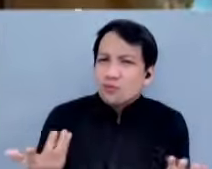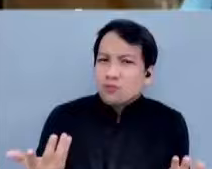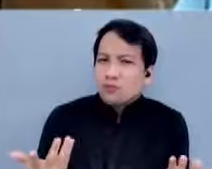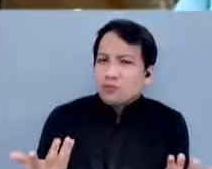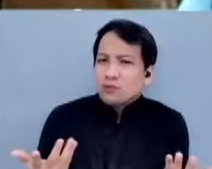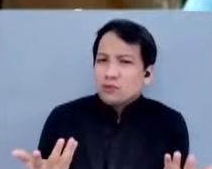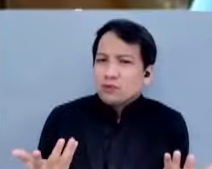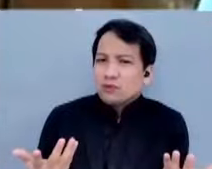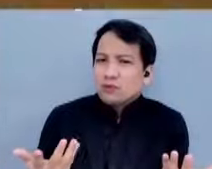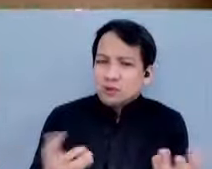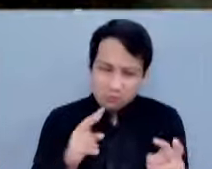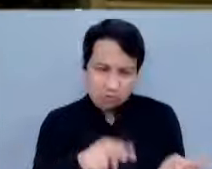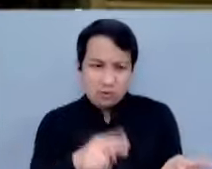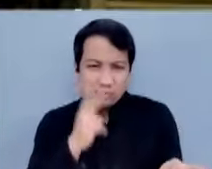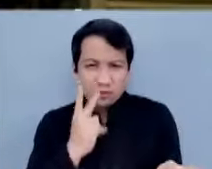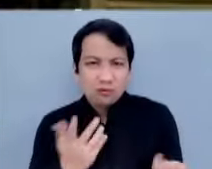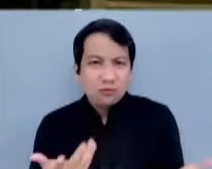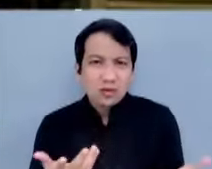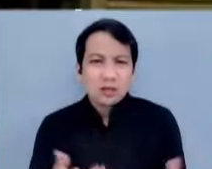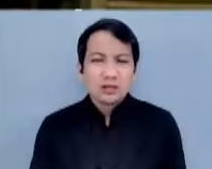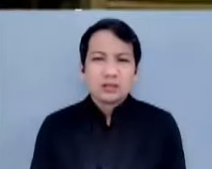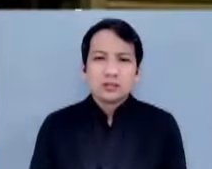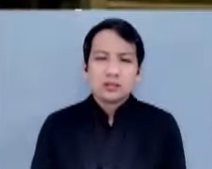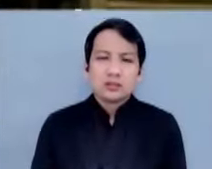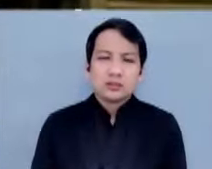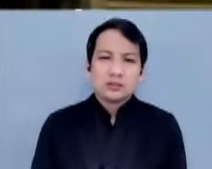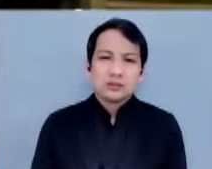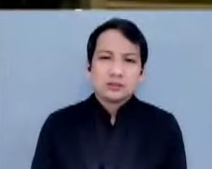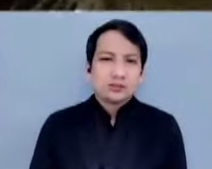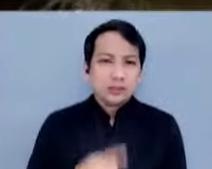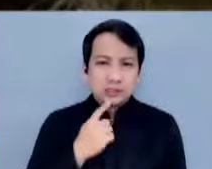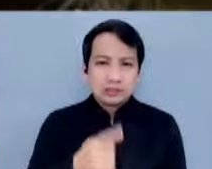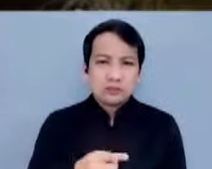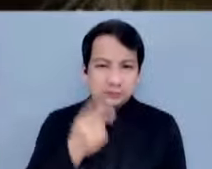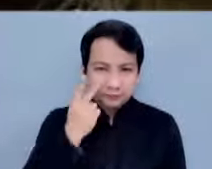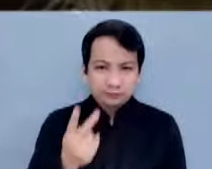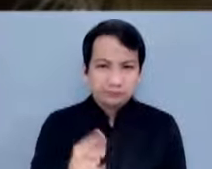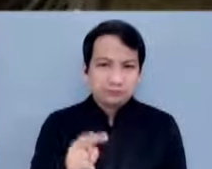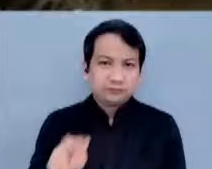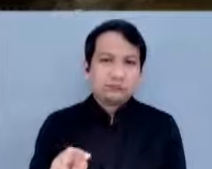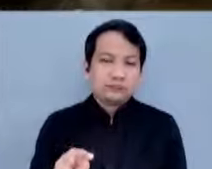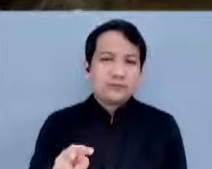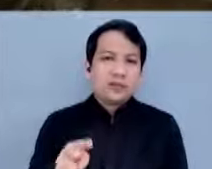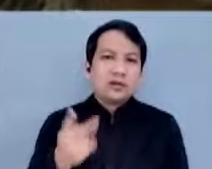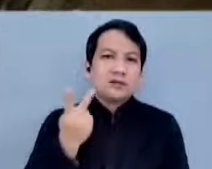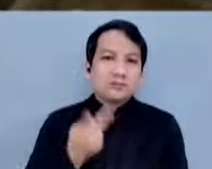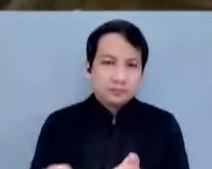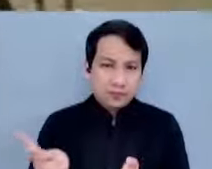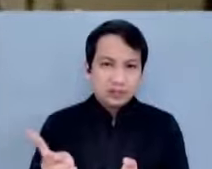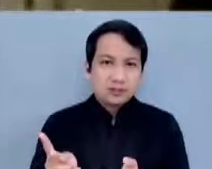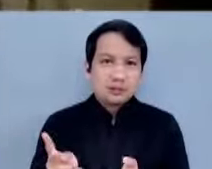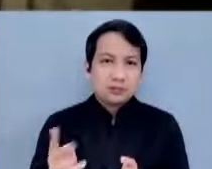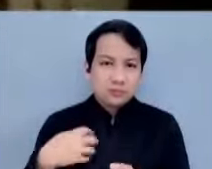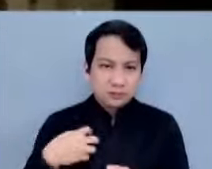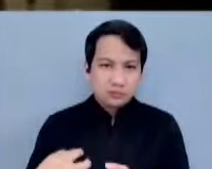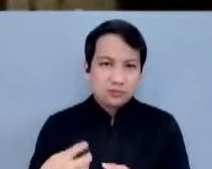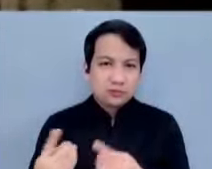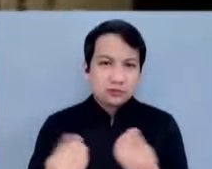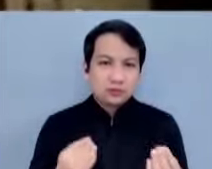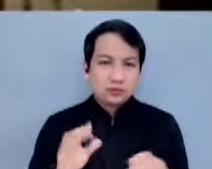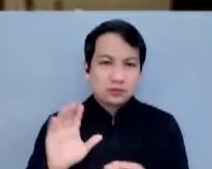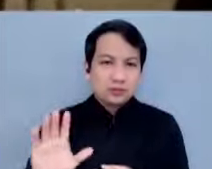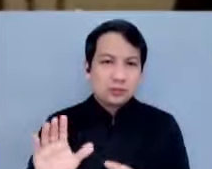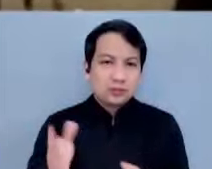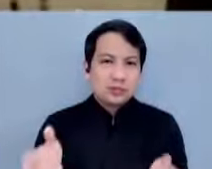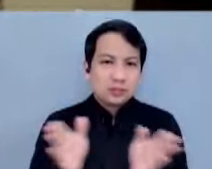nanood lang, gano'n. Para sa kanya, kitang-kita raw na sumablay ang pulis sa paghawak ng kaso. Kaya ang hinihingi ng